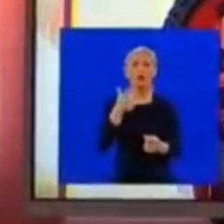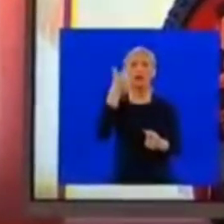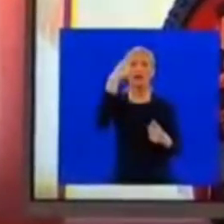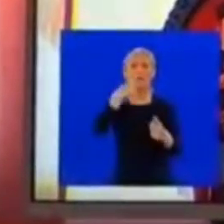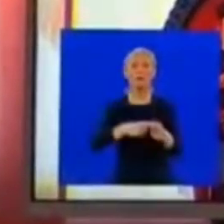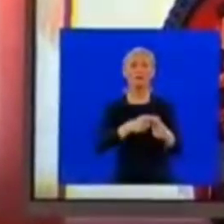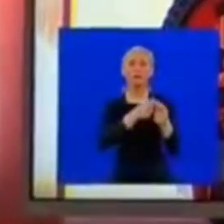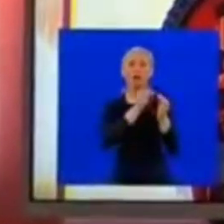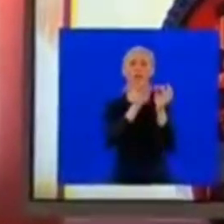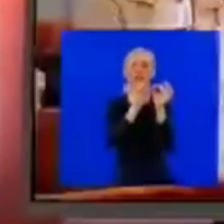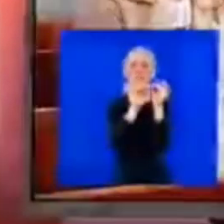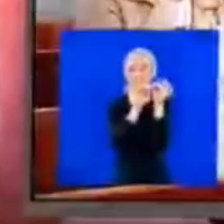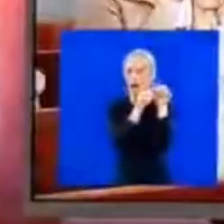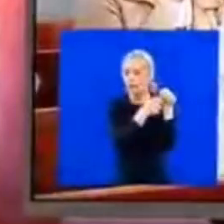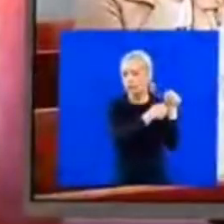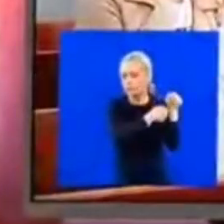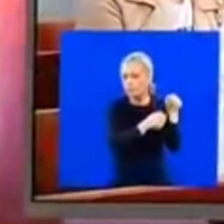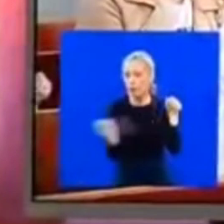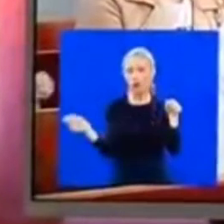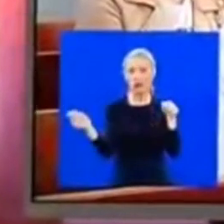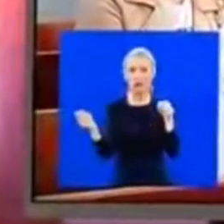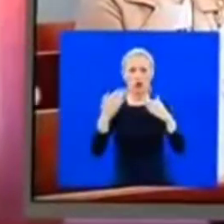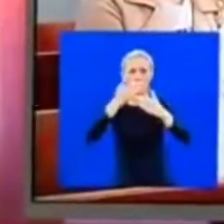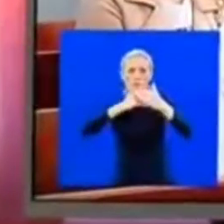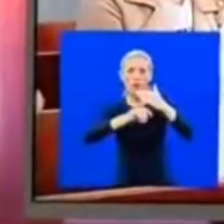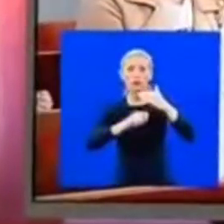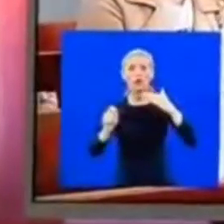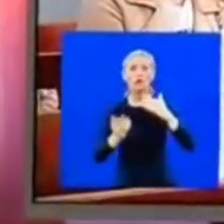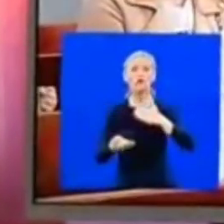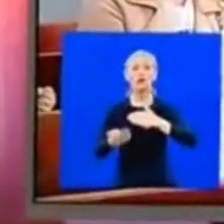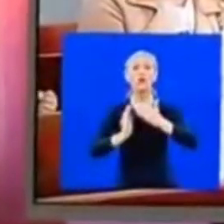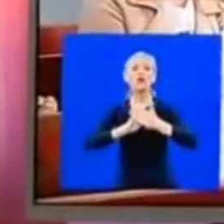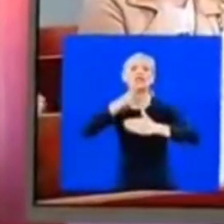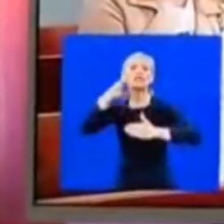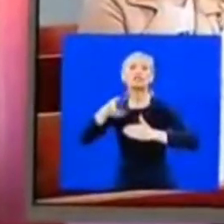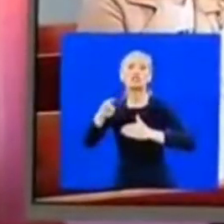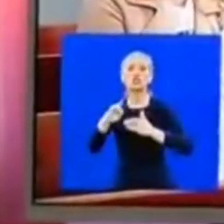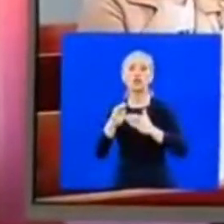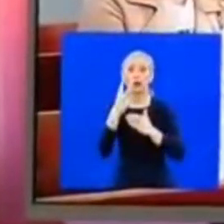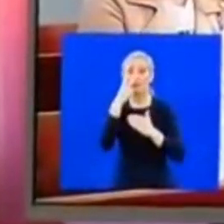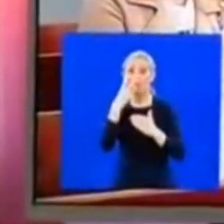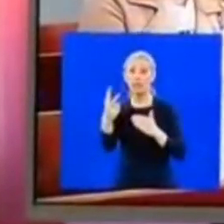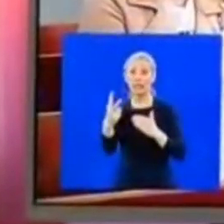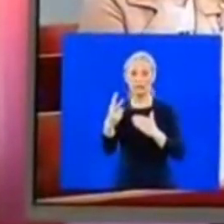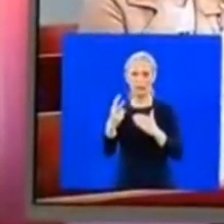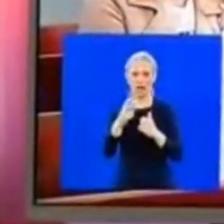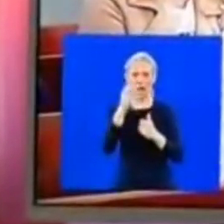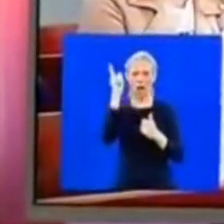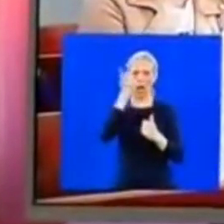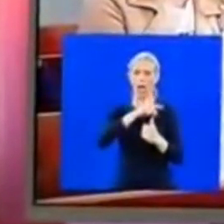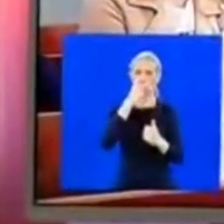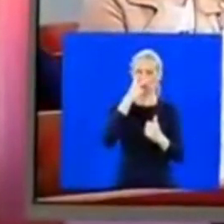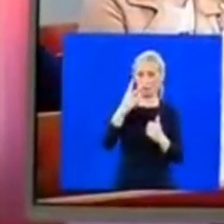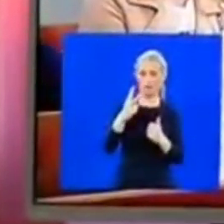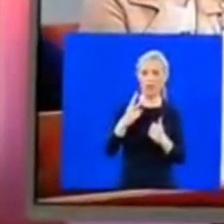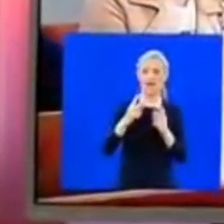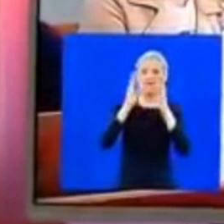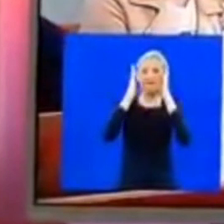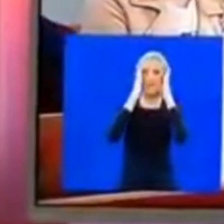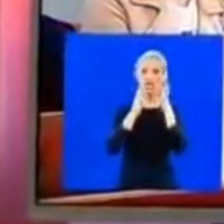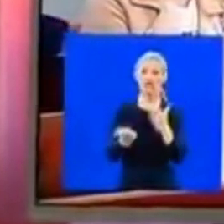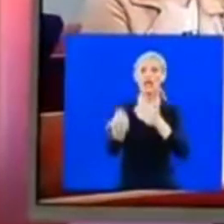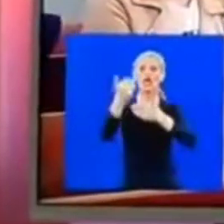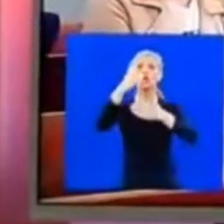crta. Mi moramo jednom izići iz tog simulakruma, iz tog privida, vjere, i ući u stvarnost